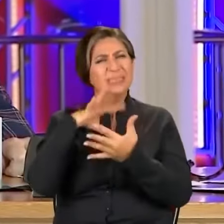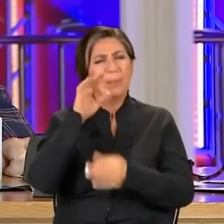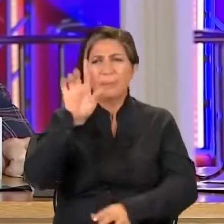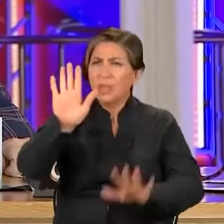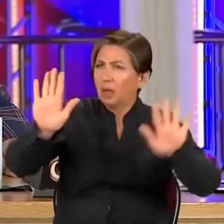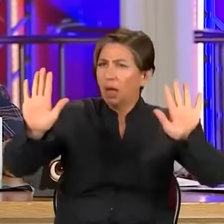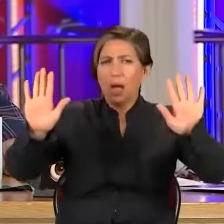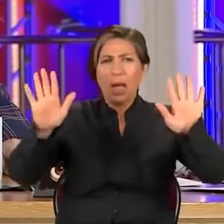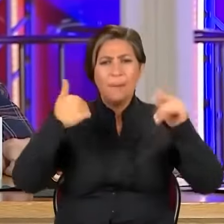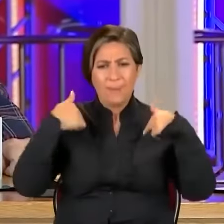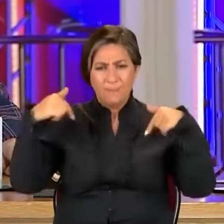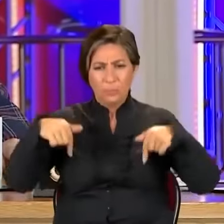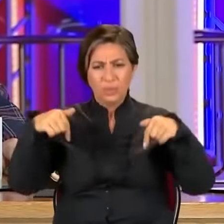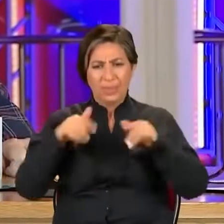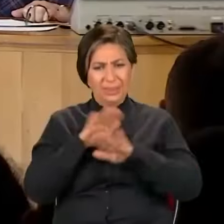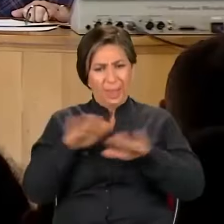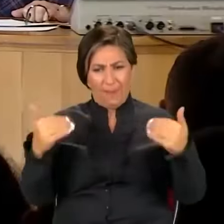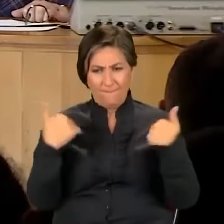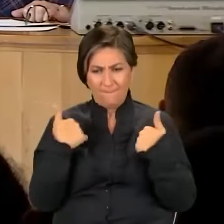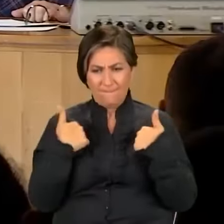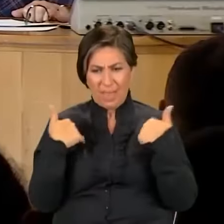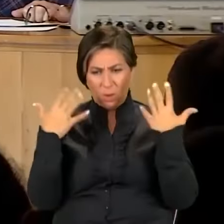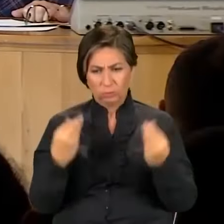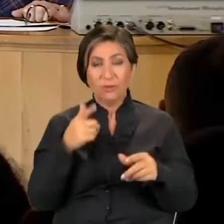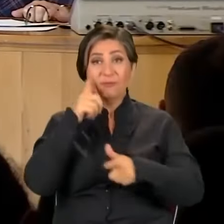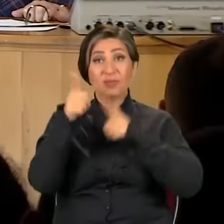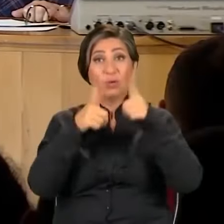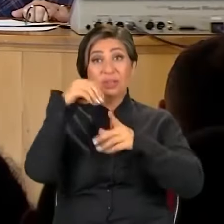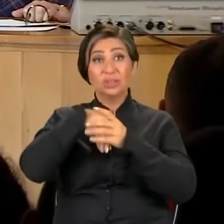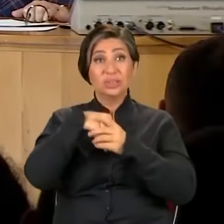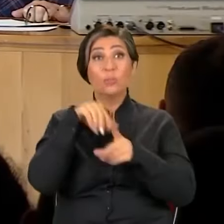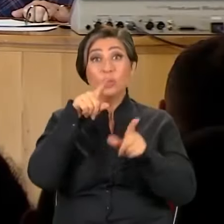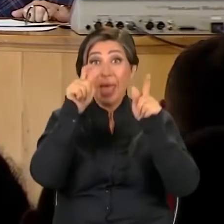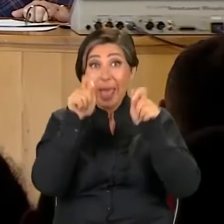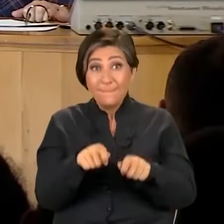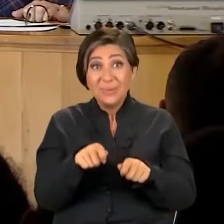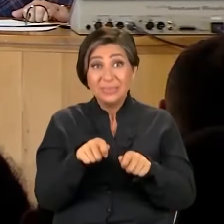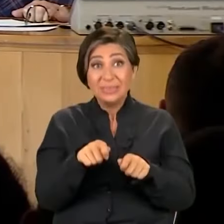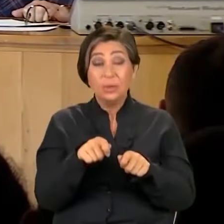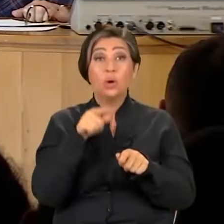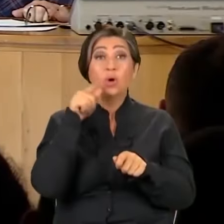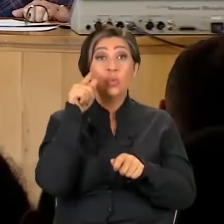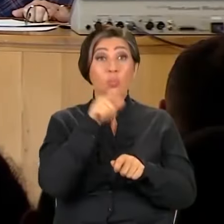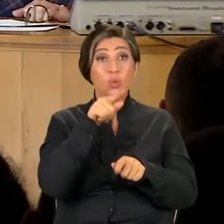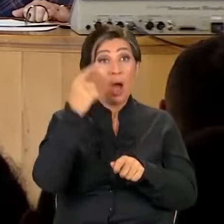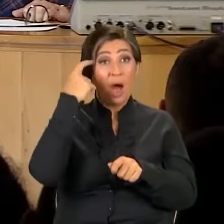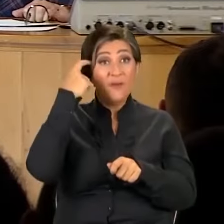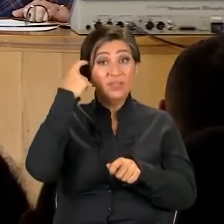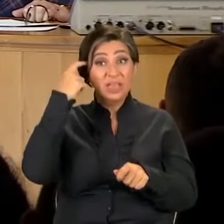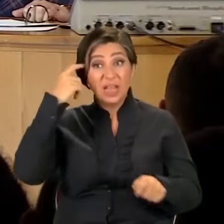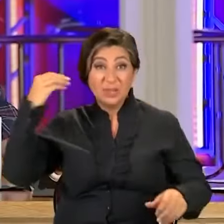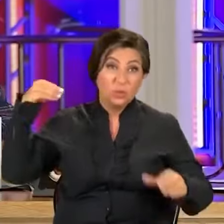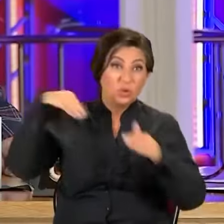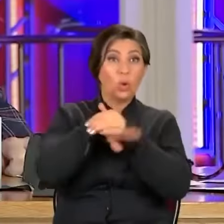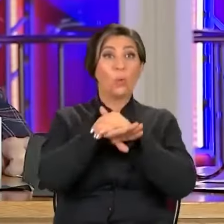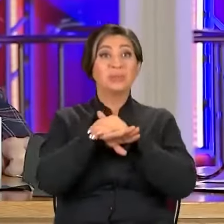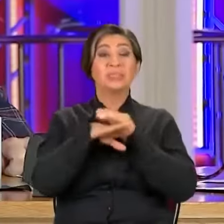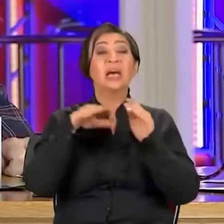dakika ya, ben burada tamamen ben olacağım bu videoda deyip de bunu yapması ve bunu hafızalara kakması ve